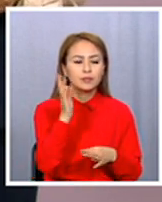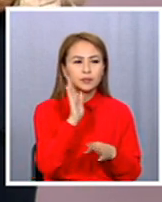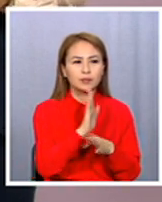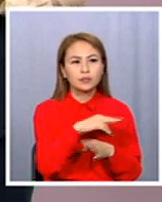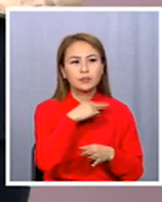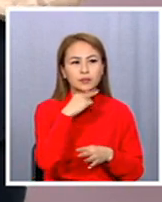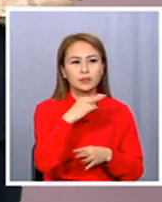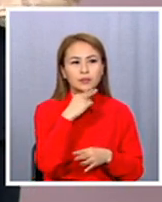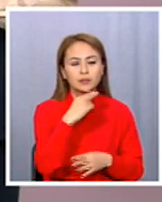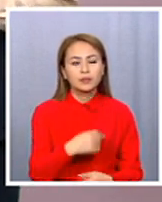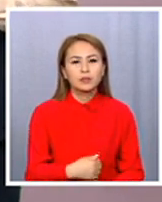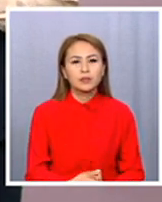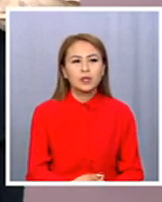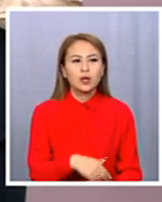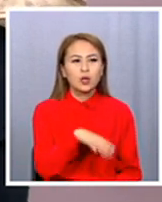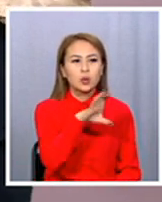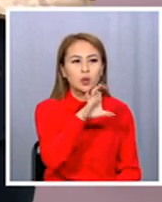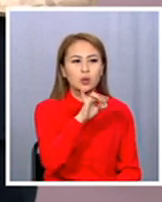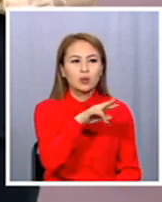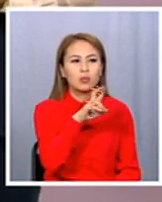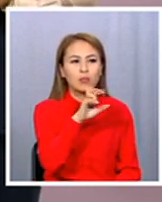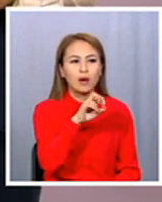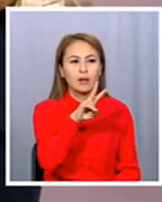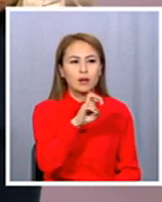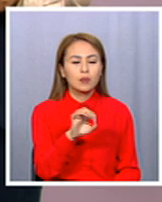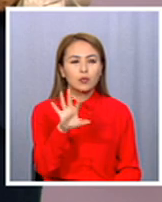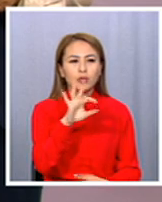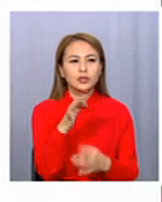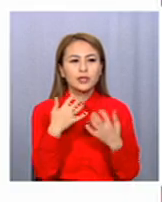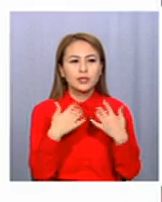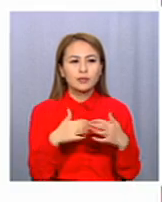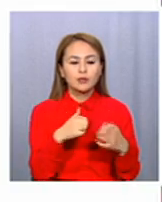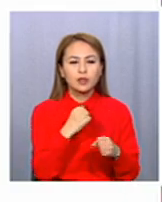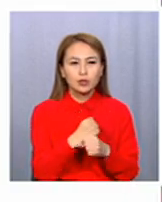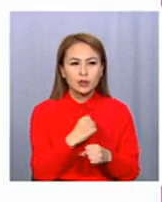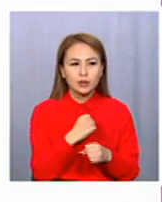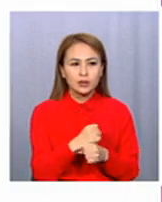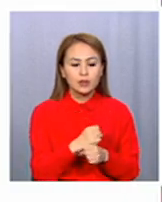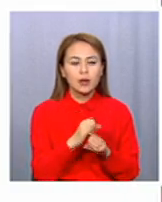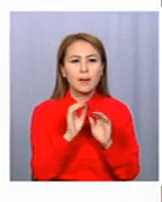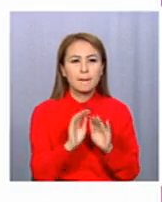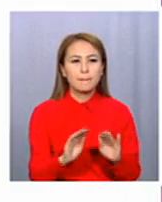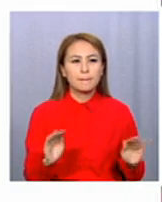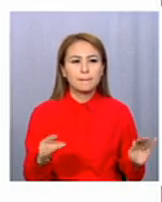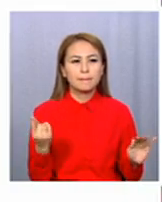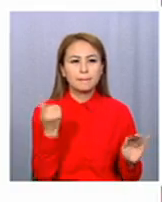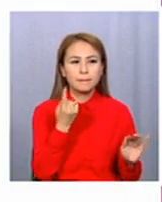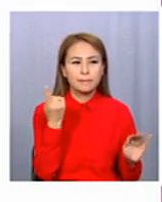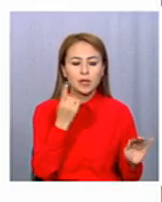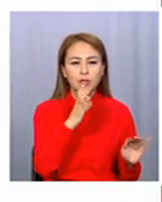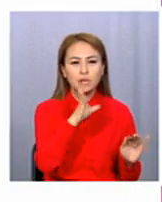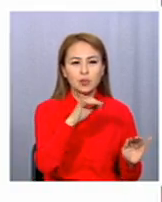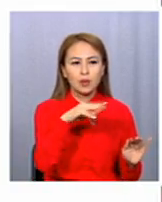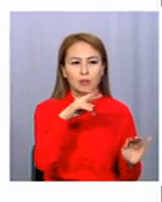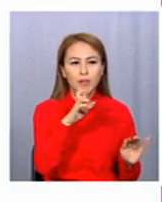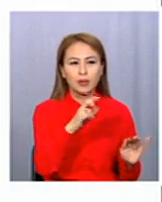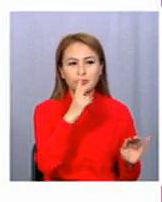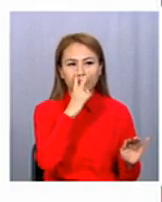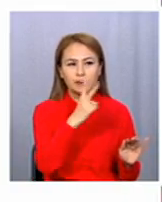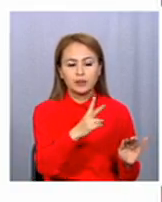назарымызды аударайық. Сұлбалар бойынша есептер құрастырыңдар. Балалар, бірінші сұлбаға назарымызды